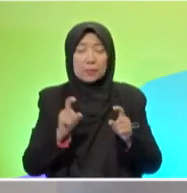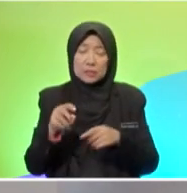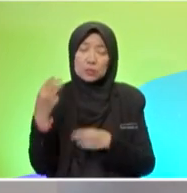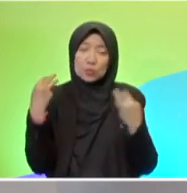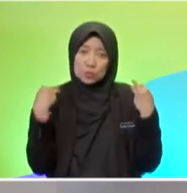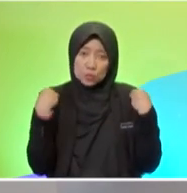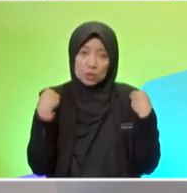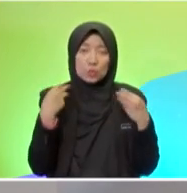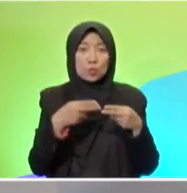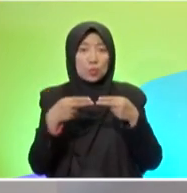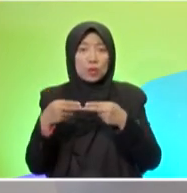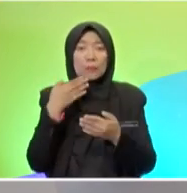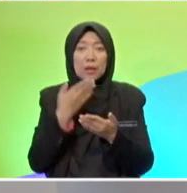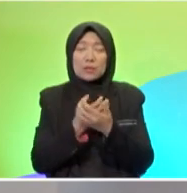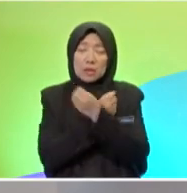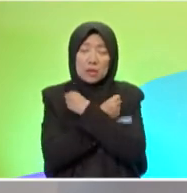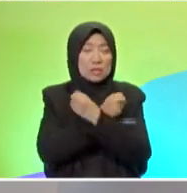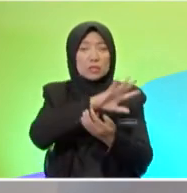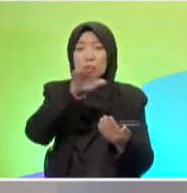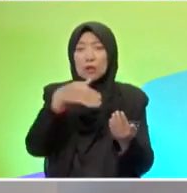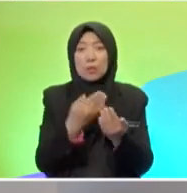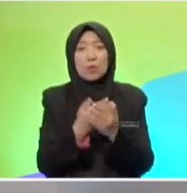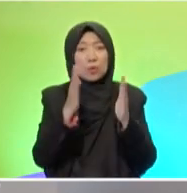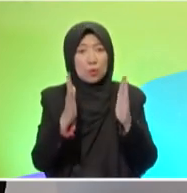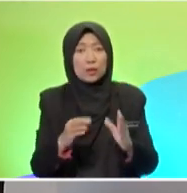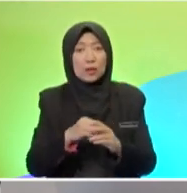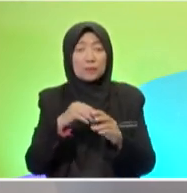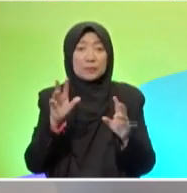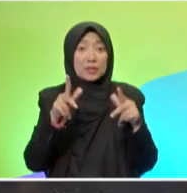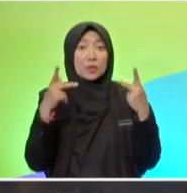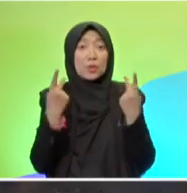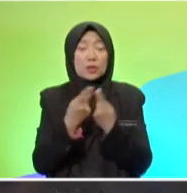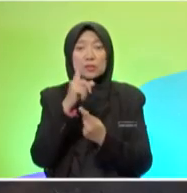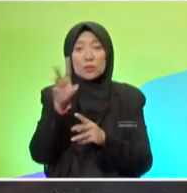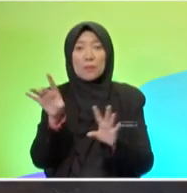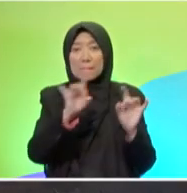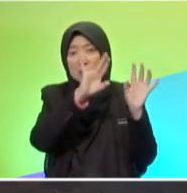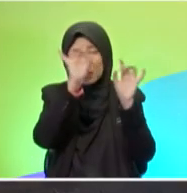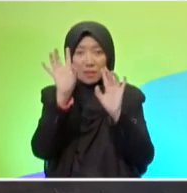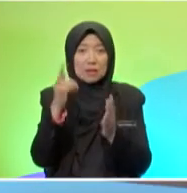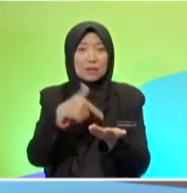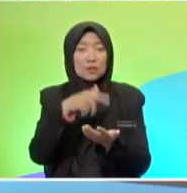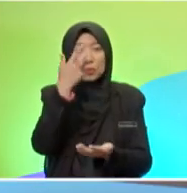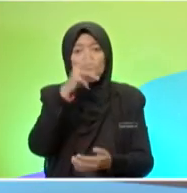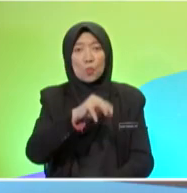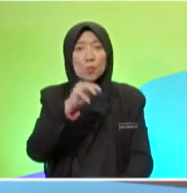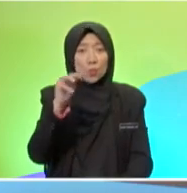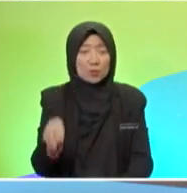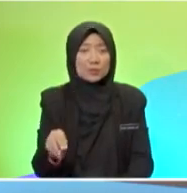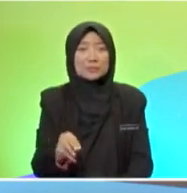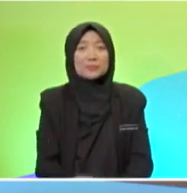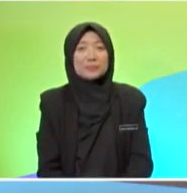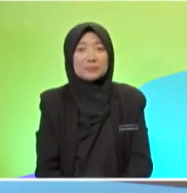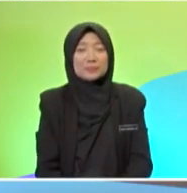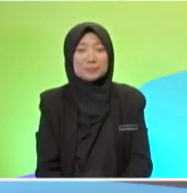sayang dengan semua orang dalam keluarga boleh tak oke kita bagi satu bintang untuk siamang tanya